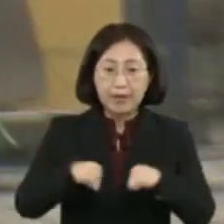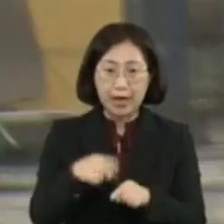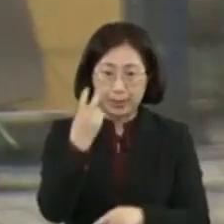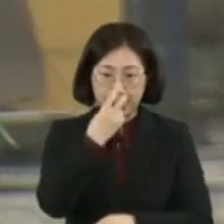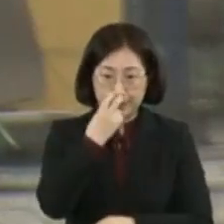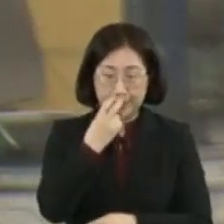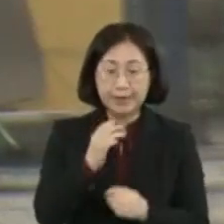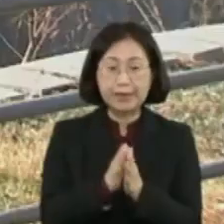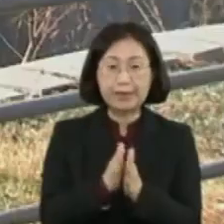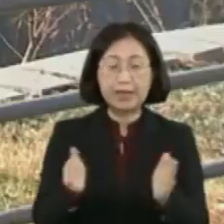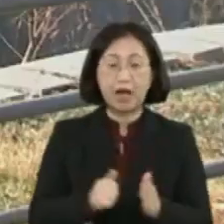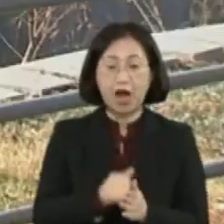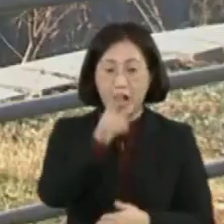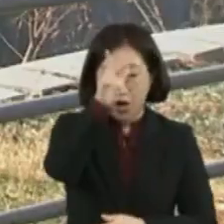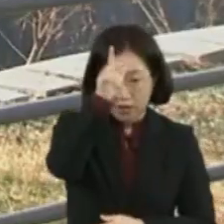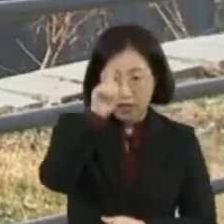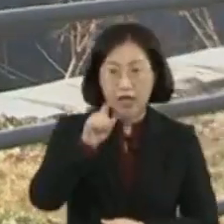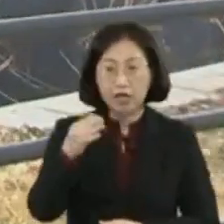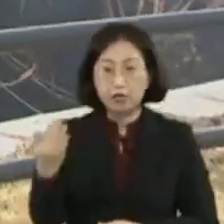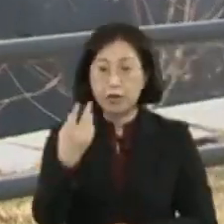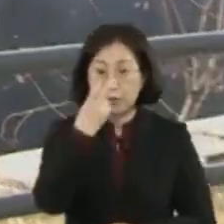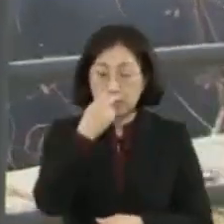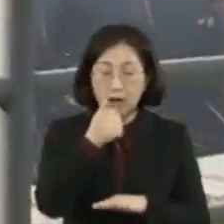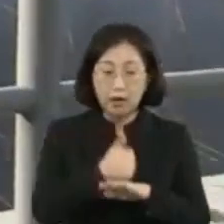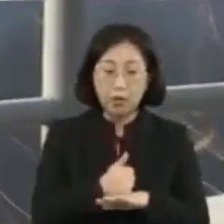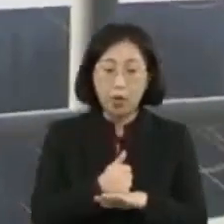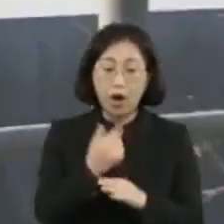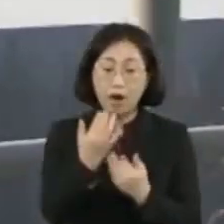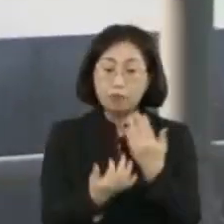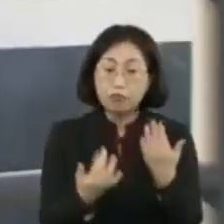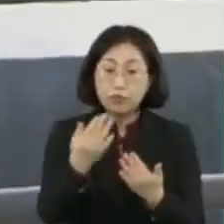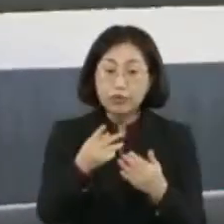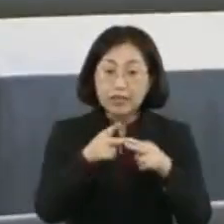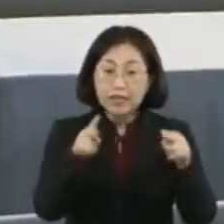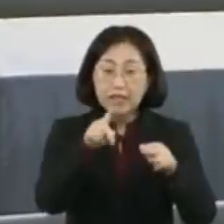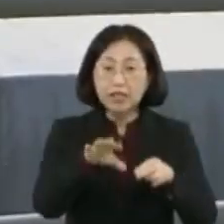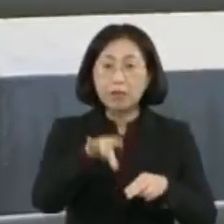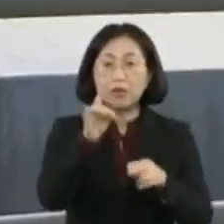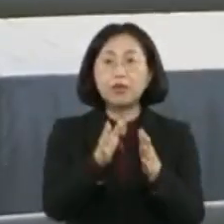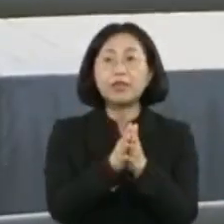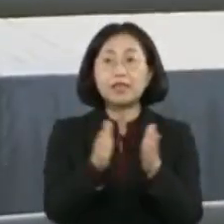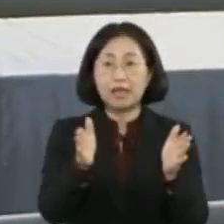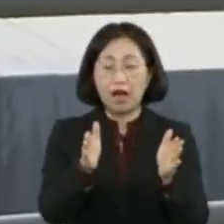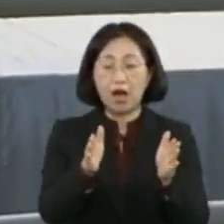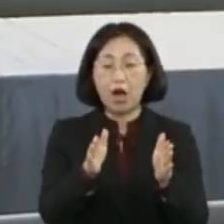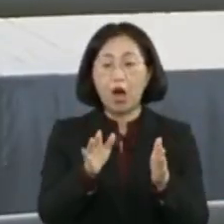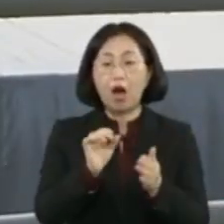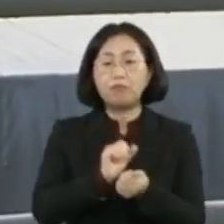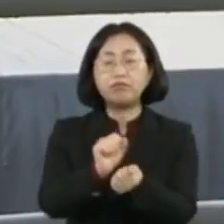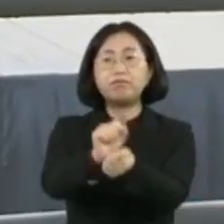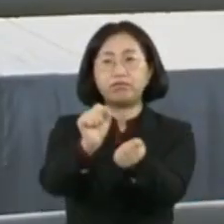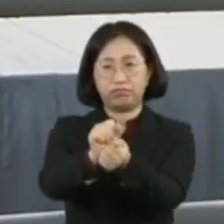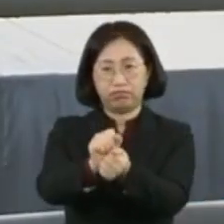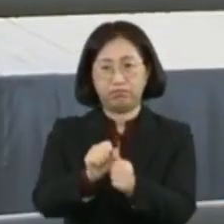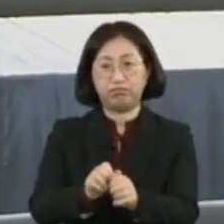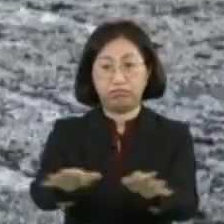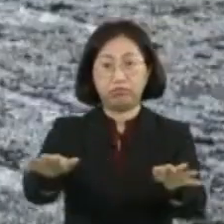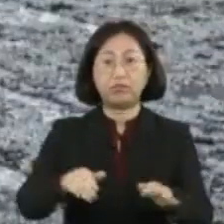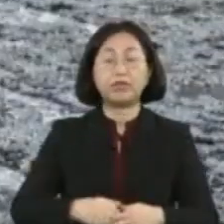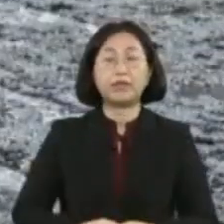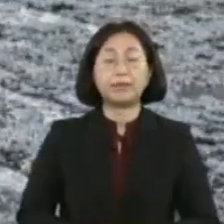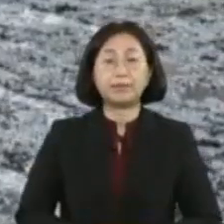진행됐습니다. 경찰과 소방당국의 조사 결과 불은 이 건물 2층에서 시작돼 바로 옆 건물까지 옮겨붙은 것으로